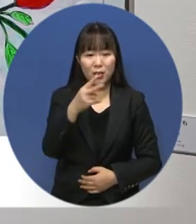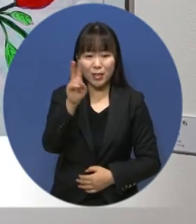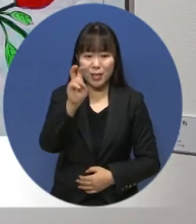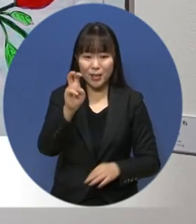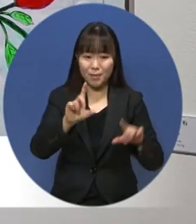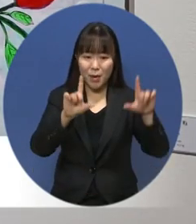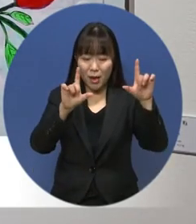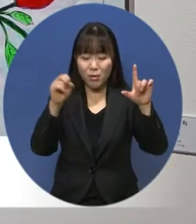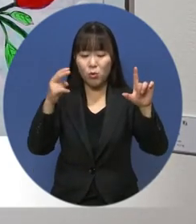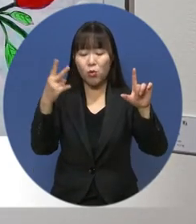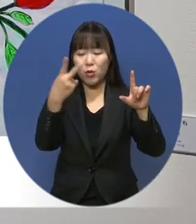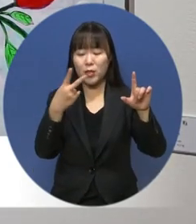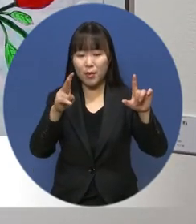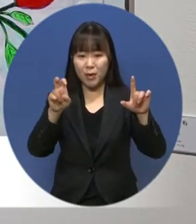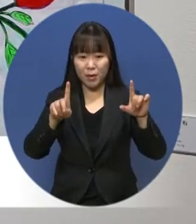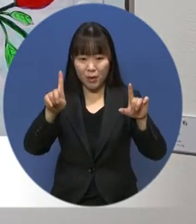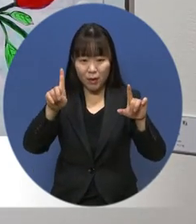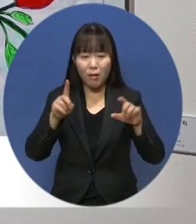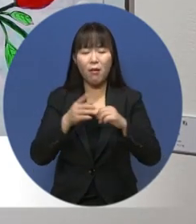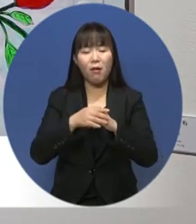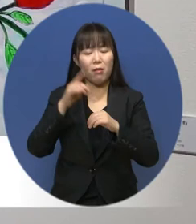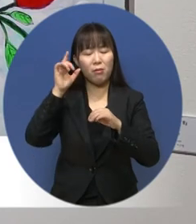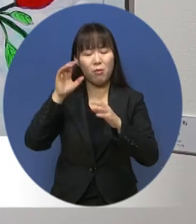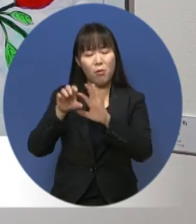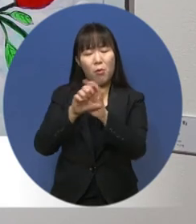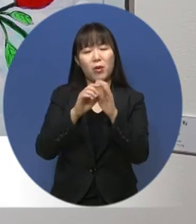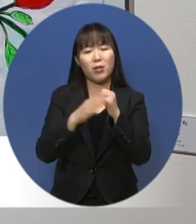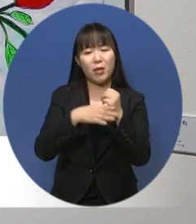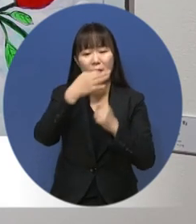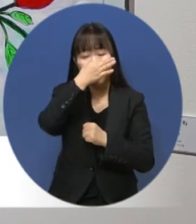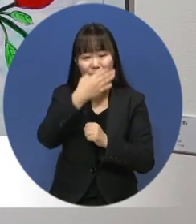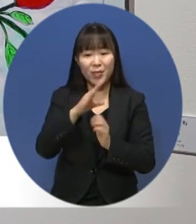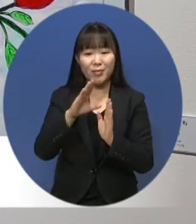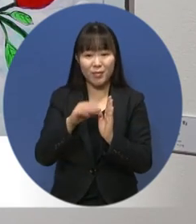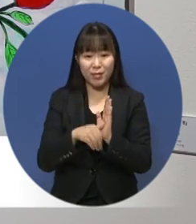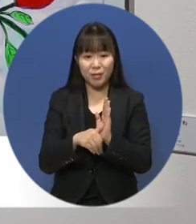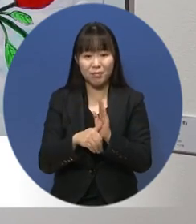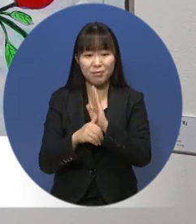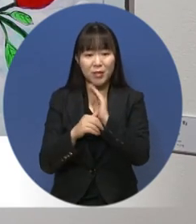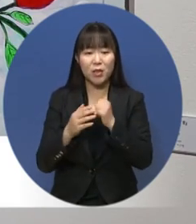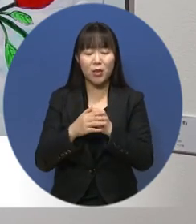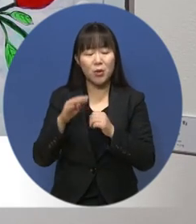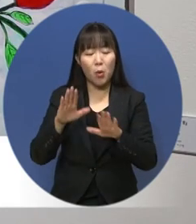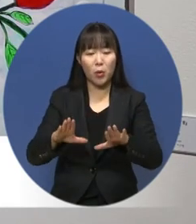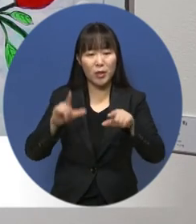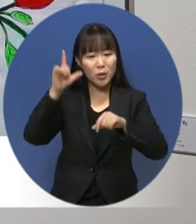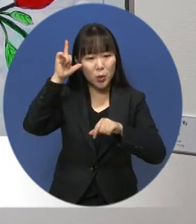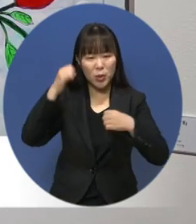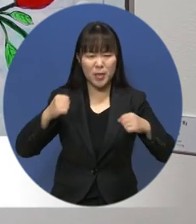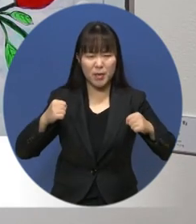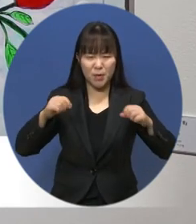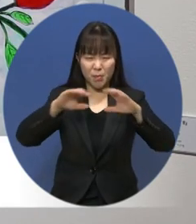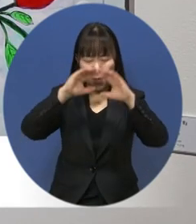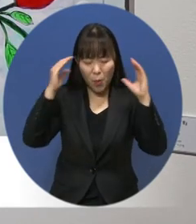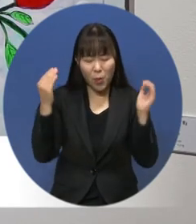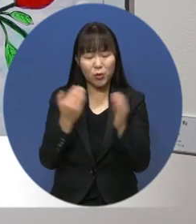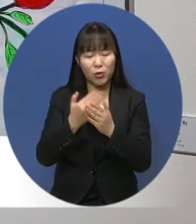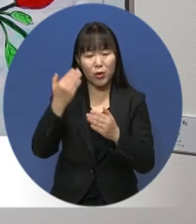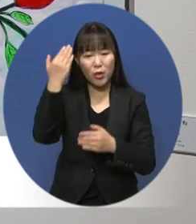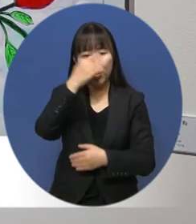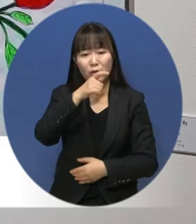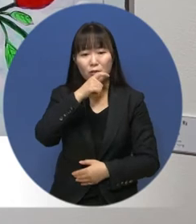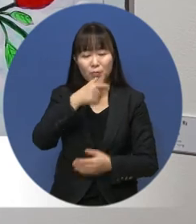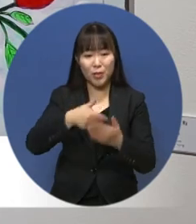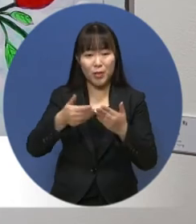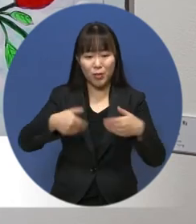2020년, 21년 코로나도 힘든 시기입니다. 그래서 올해 소 기운을 몽땅 미술관에서